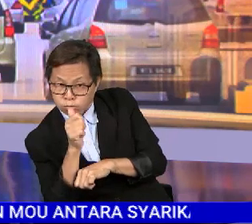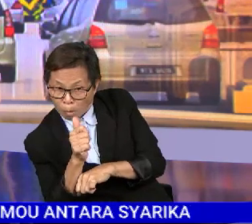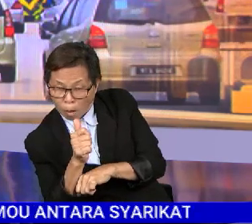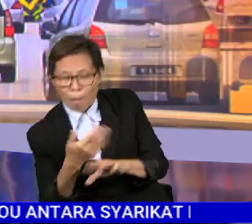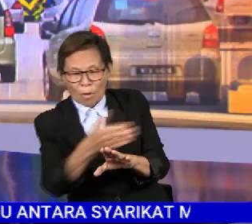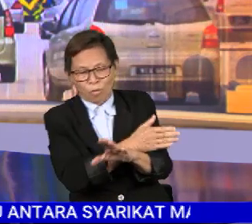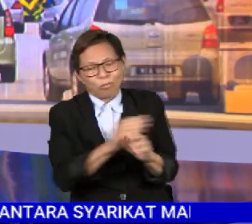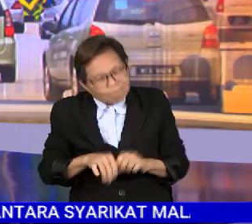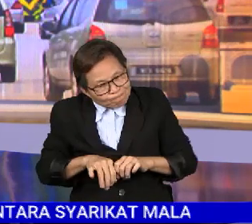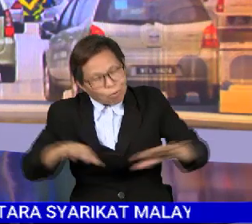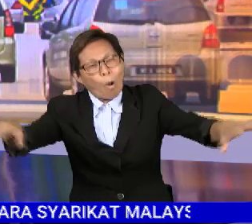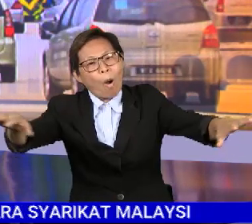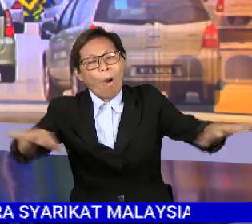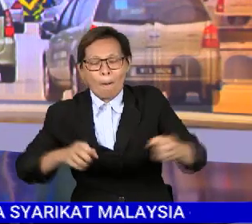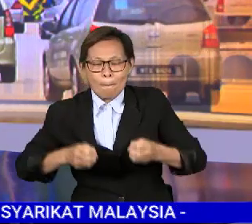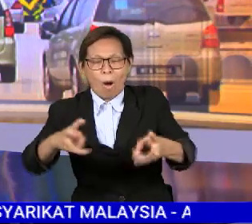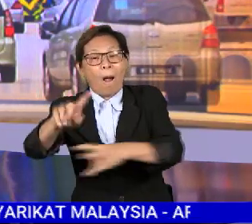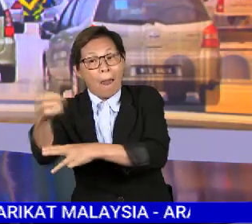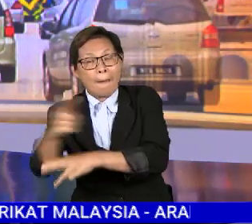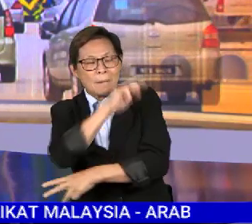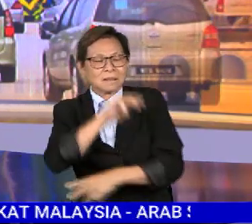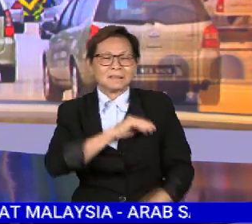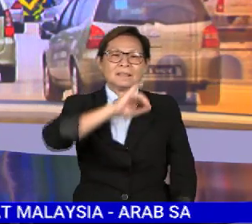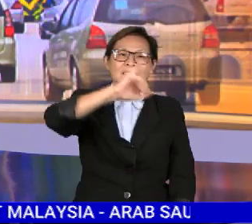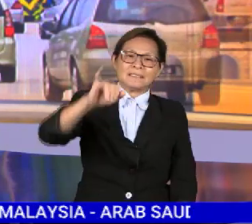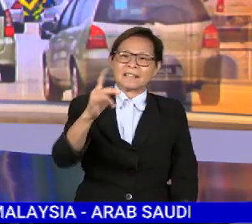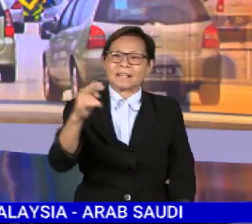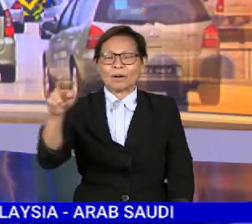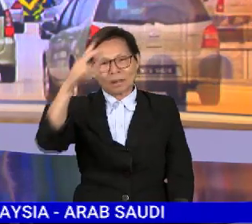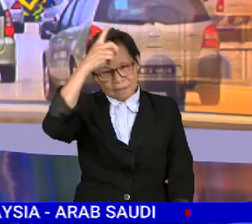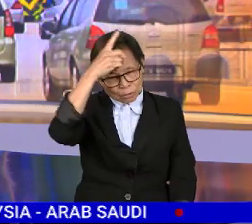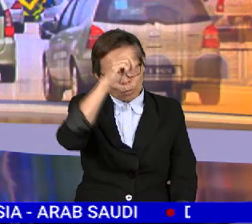sebelum diperluas ke leburai lain menteri kejadian